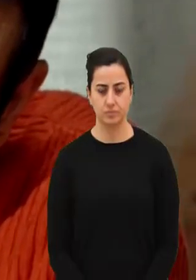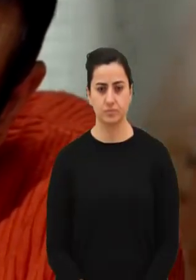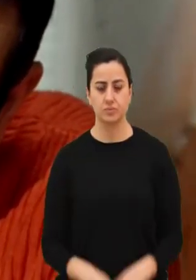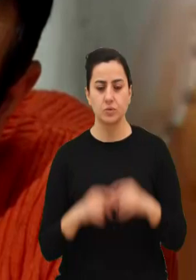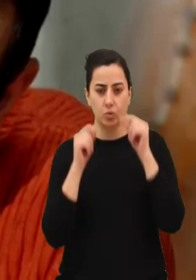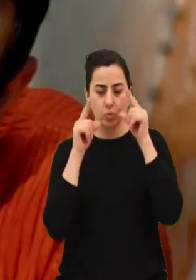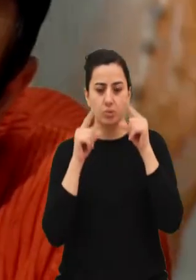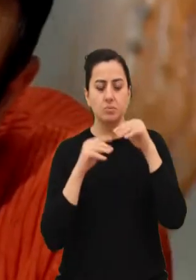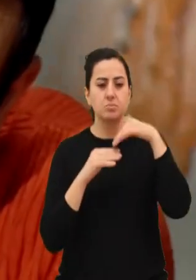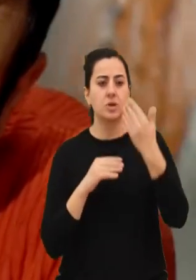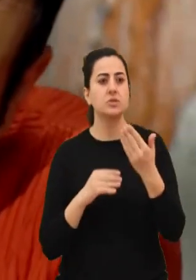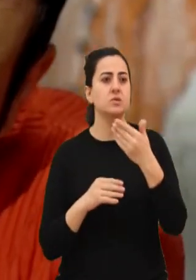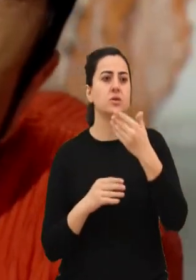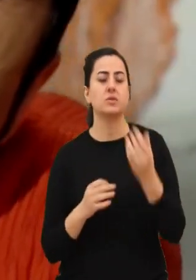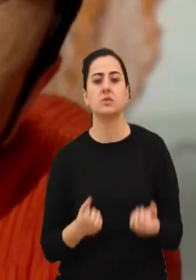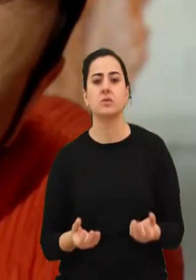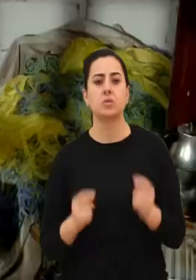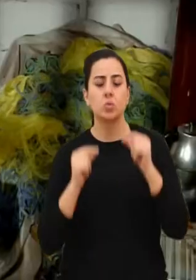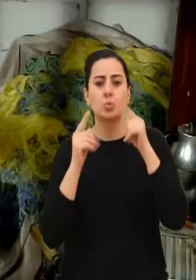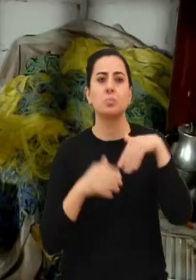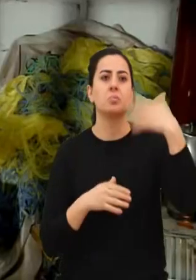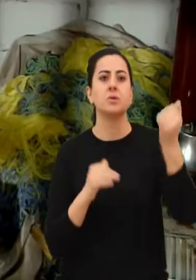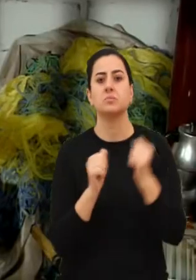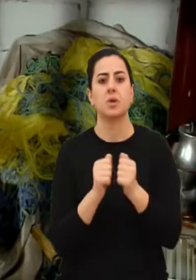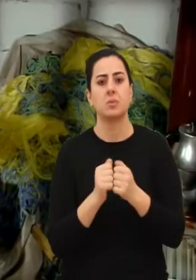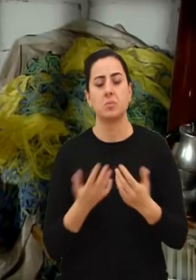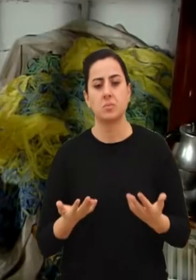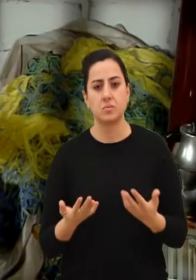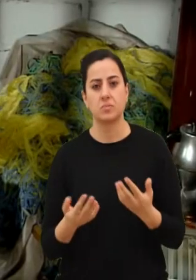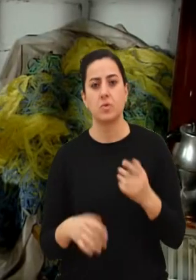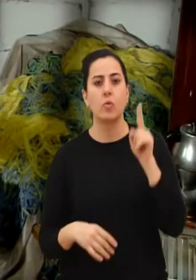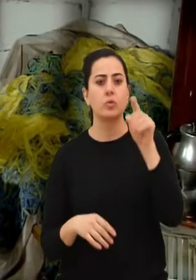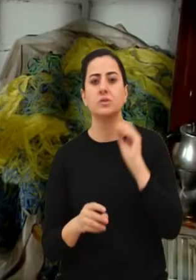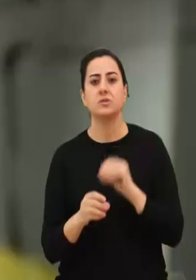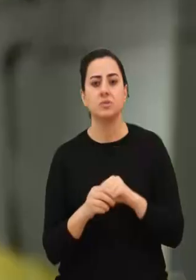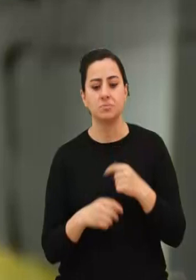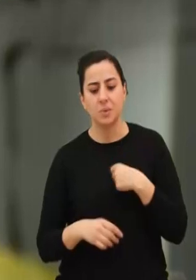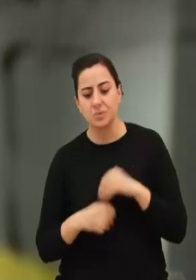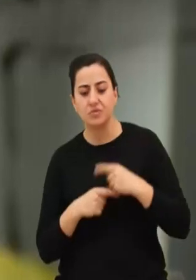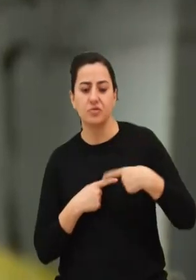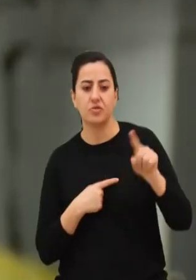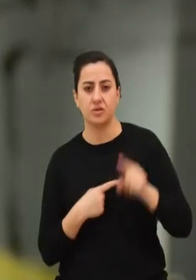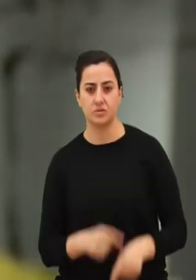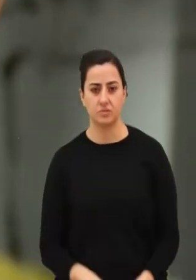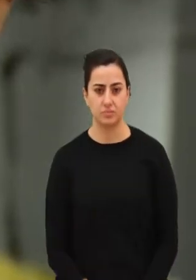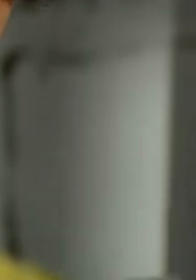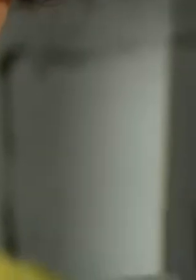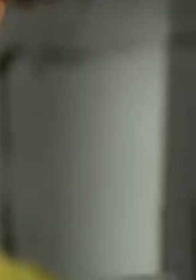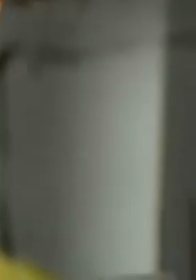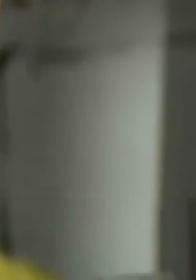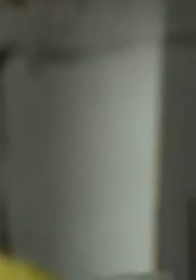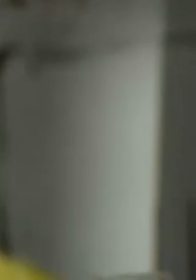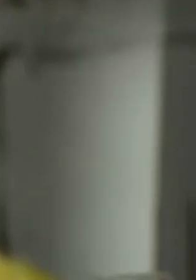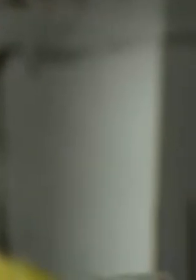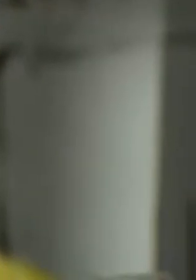Uyum başka bir yerde belki de, başka biriyle. Onun için de, benim için de.